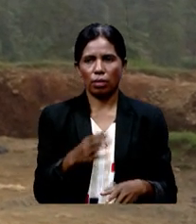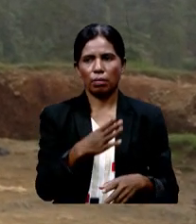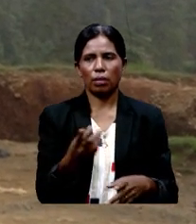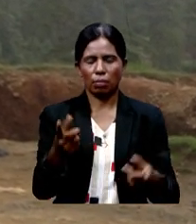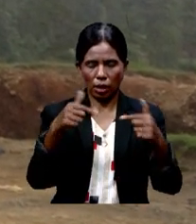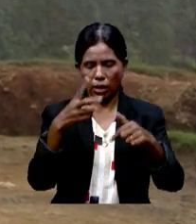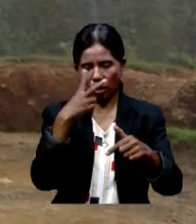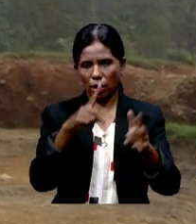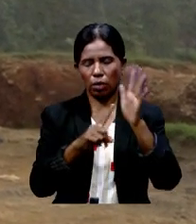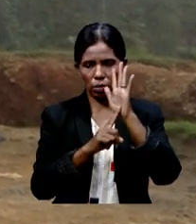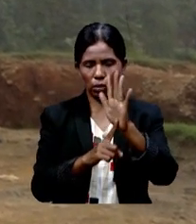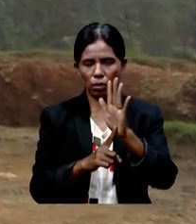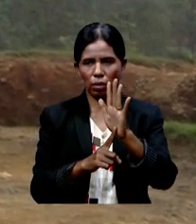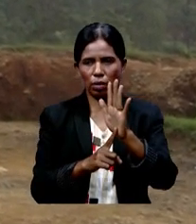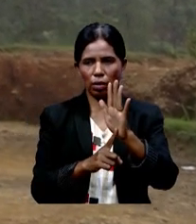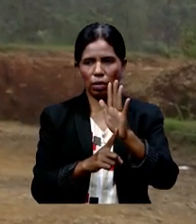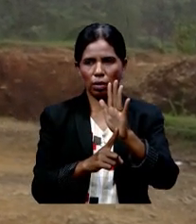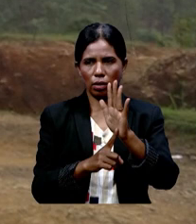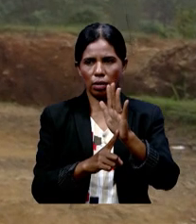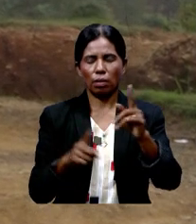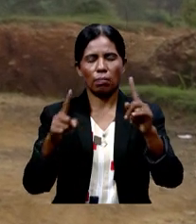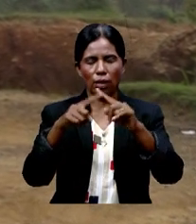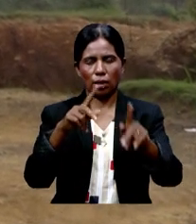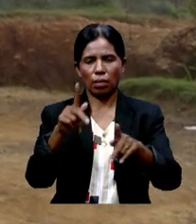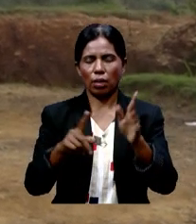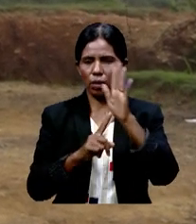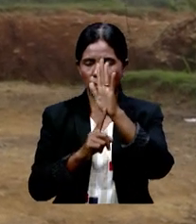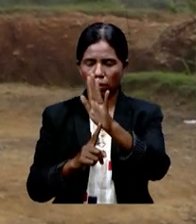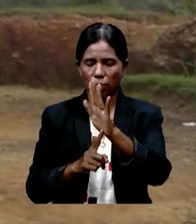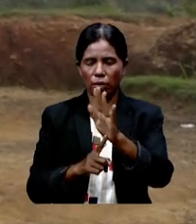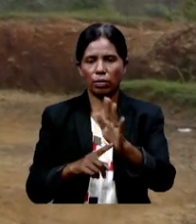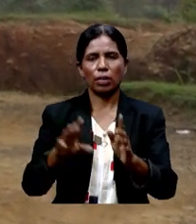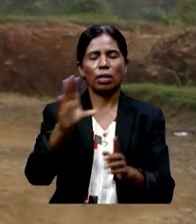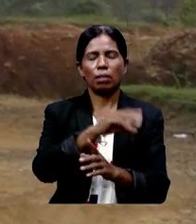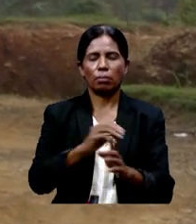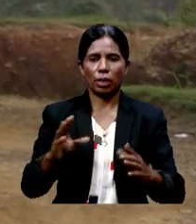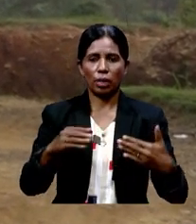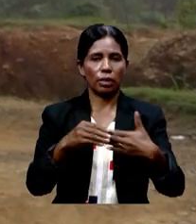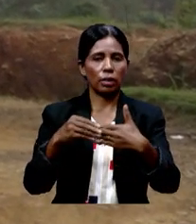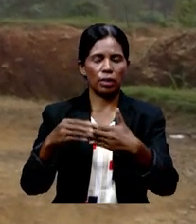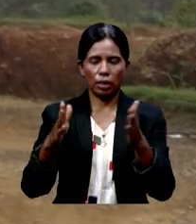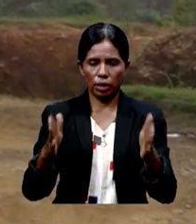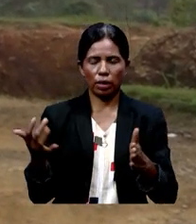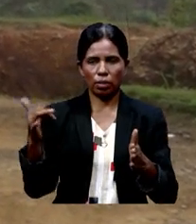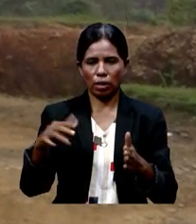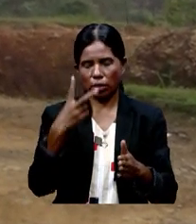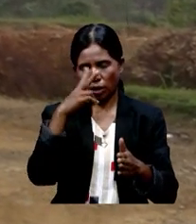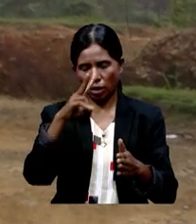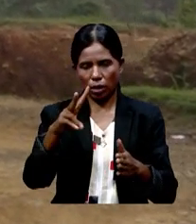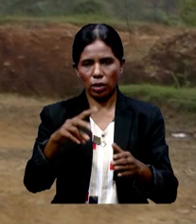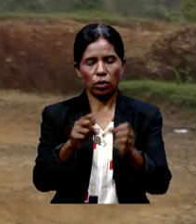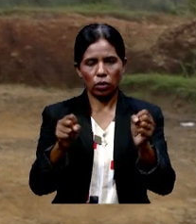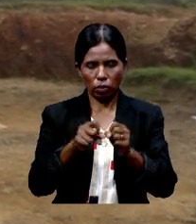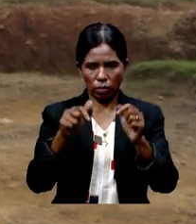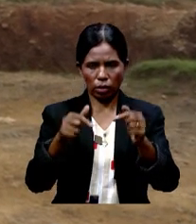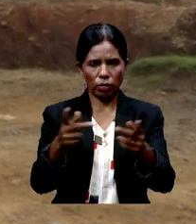order itu mesti atau ne bel ba pan itu gene bawa atau bay itu naul sirah ne bawa tema area ida suku latun tema yang area ni